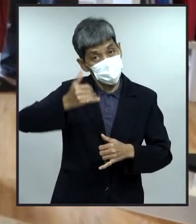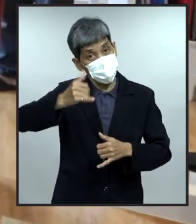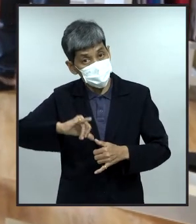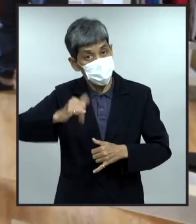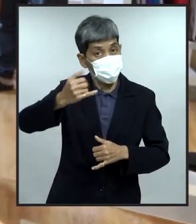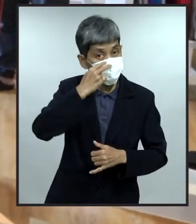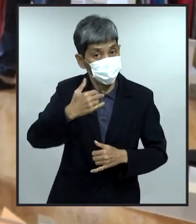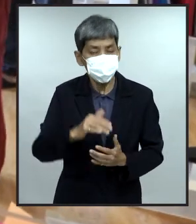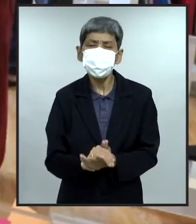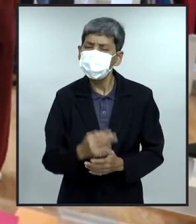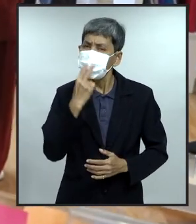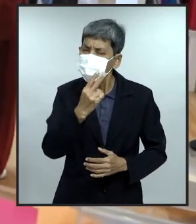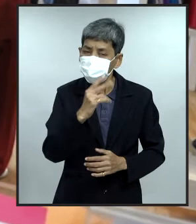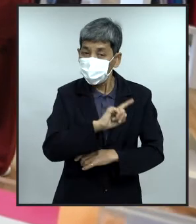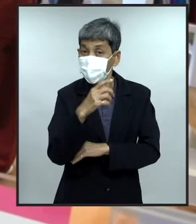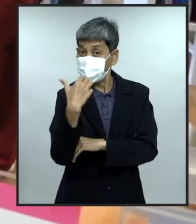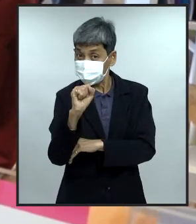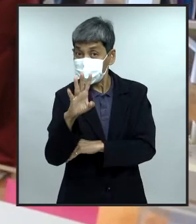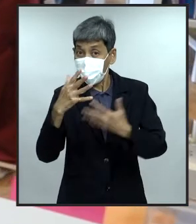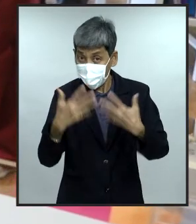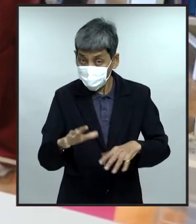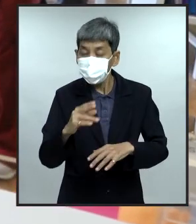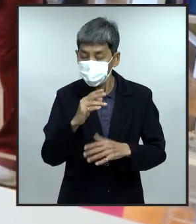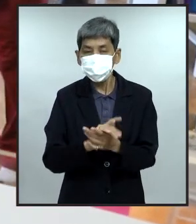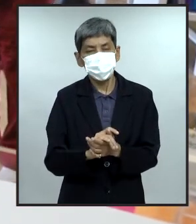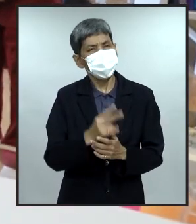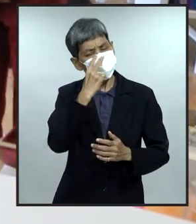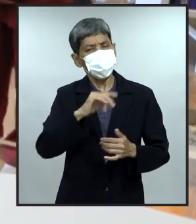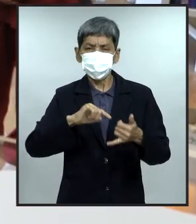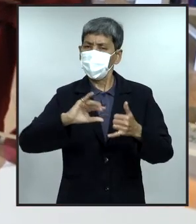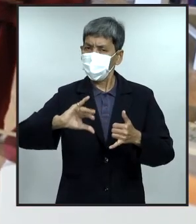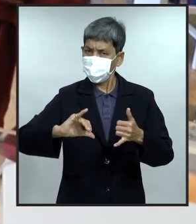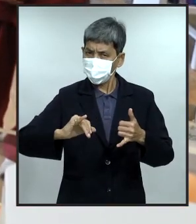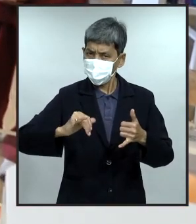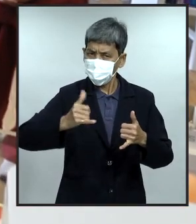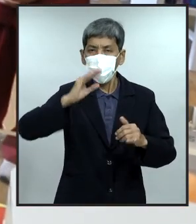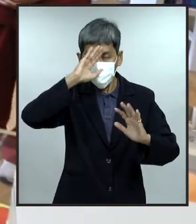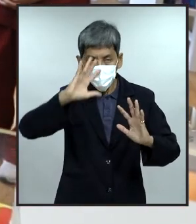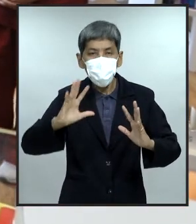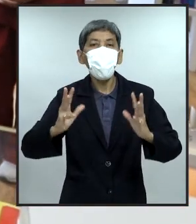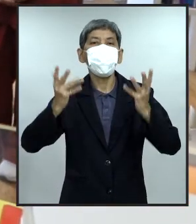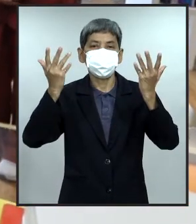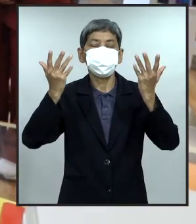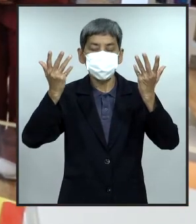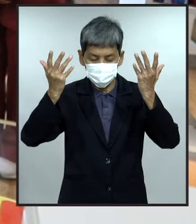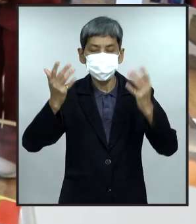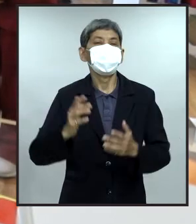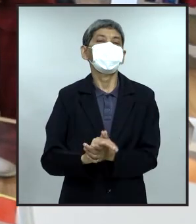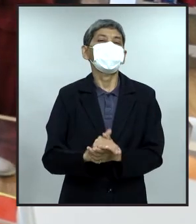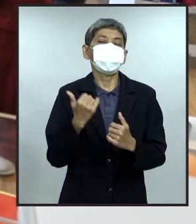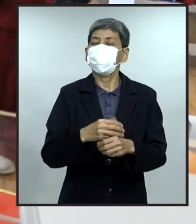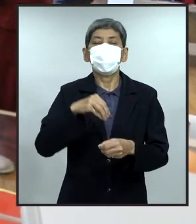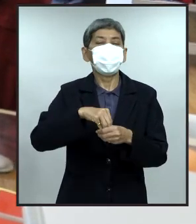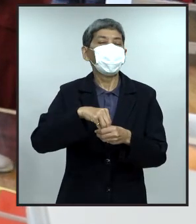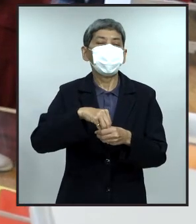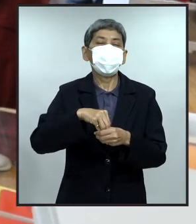ลย ส่วนใหญ่แล้ว14วันเนี่ยอาการมักจะดีขึ้นแล้วก็หายแล้วก็ครบกำหนดการกักตัว